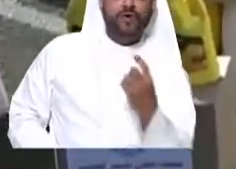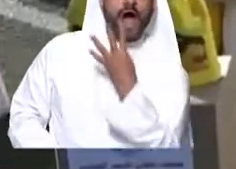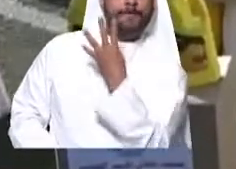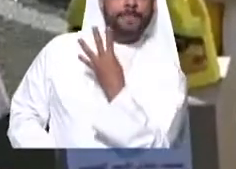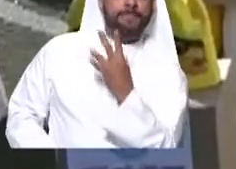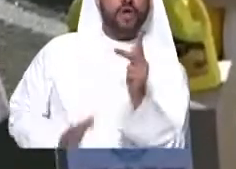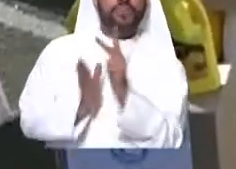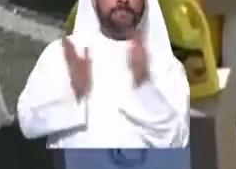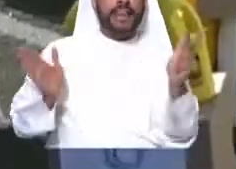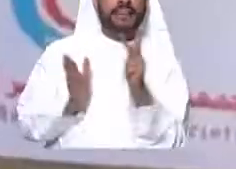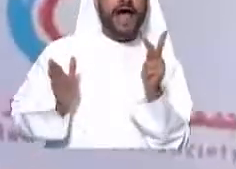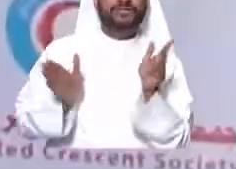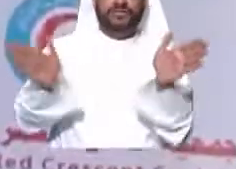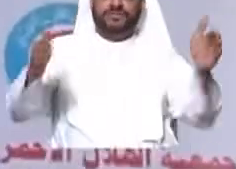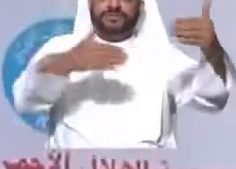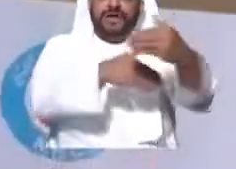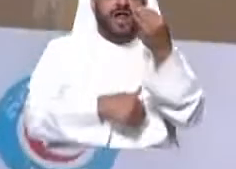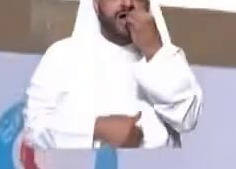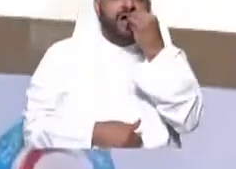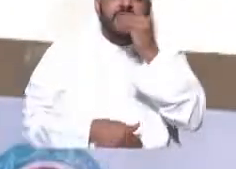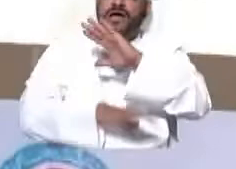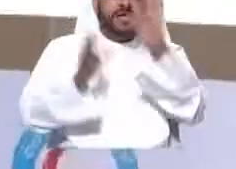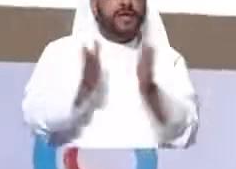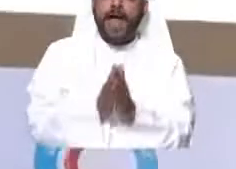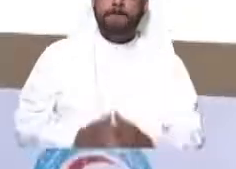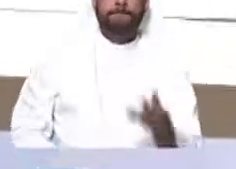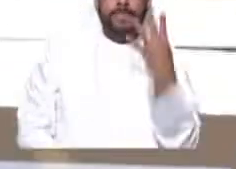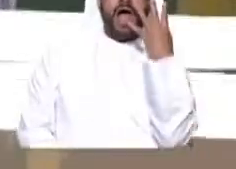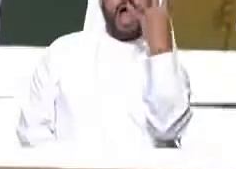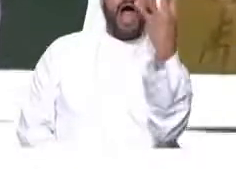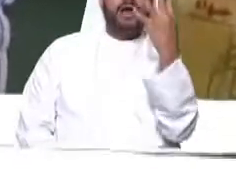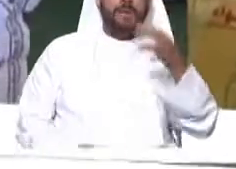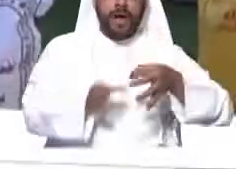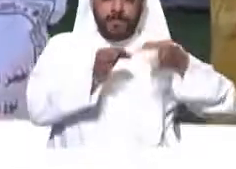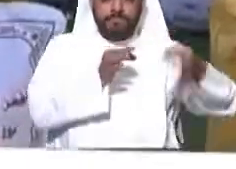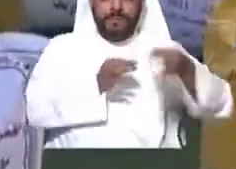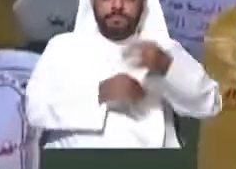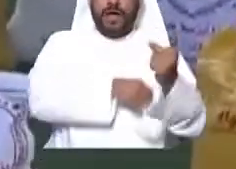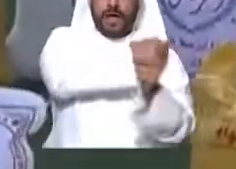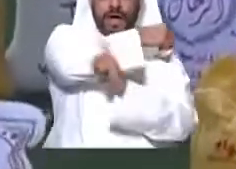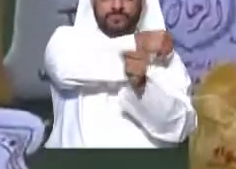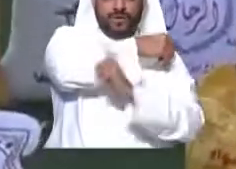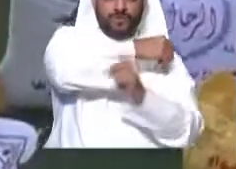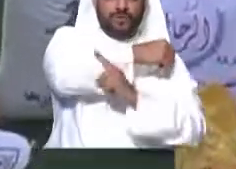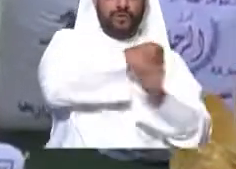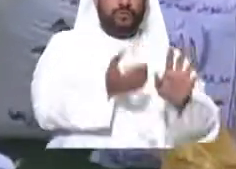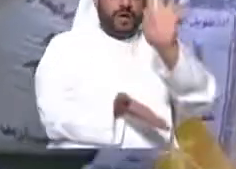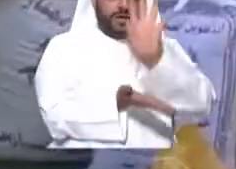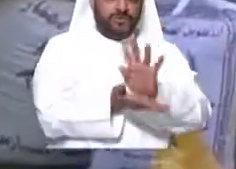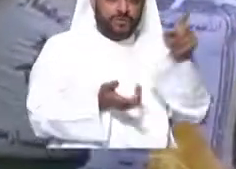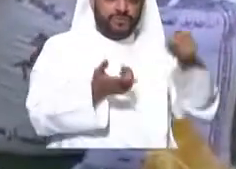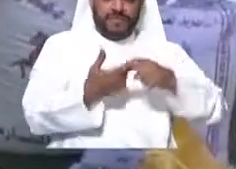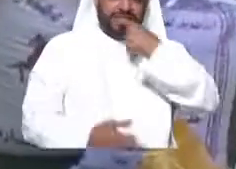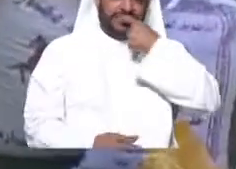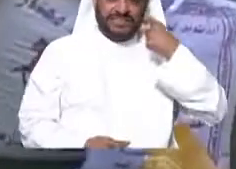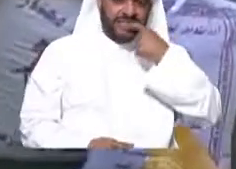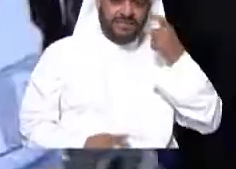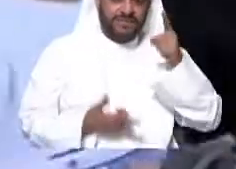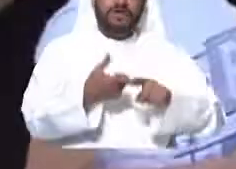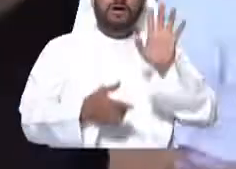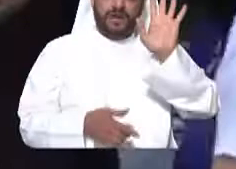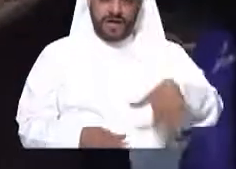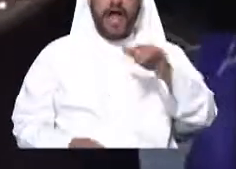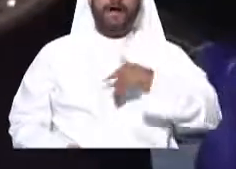2418 سلة غذائية لأربعة محافظات يمنية وهي عدن ومأرب وتعز